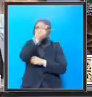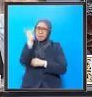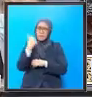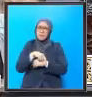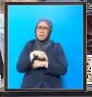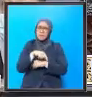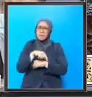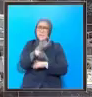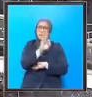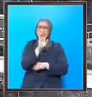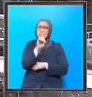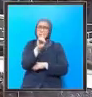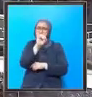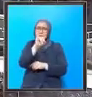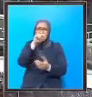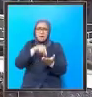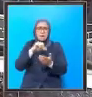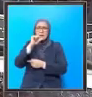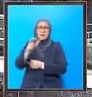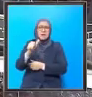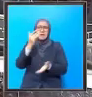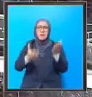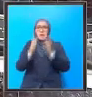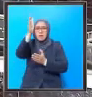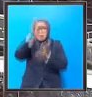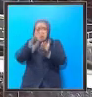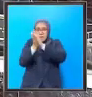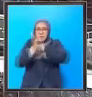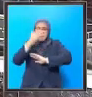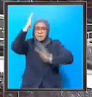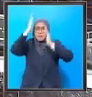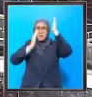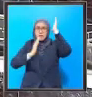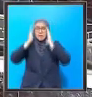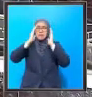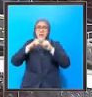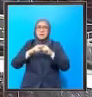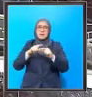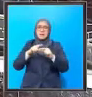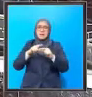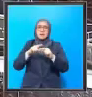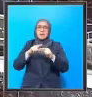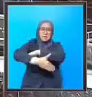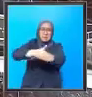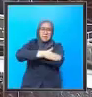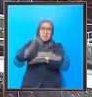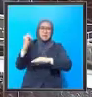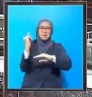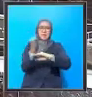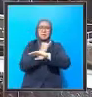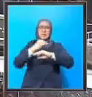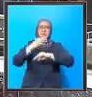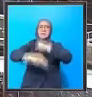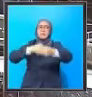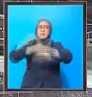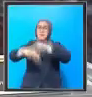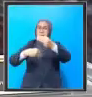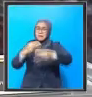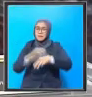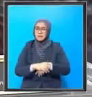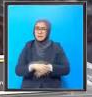mungkin menjadikan negara kita sebuah negara industri yang maju kalau kita perhatikan